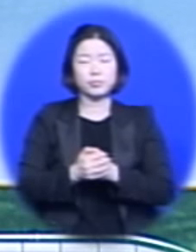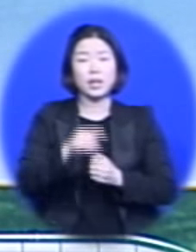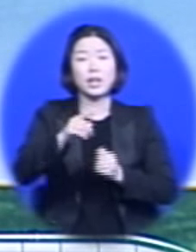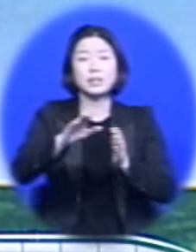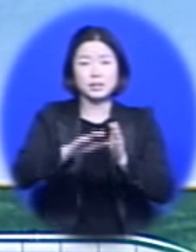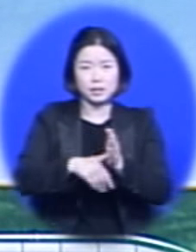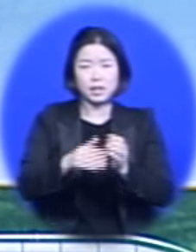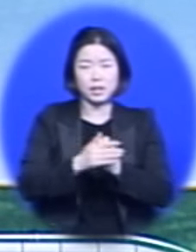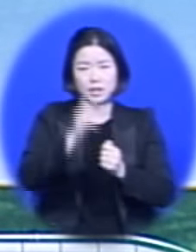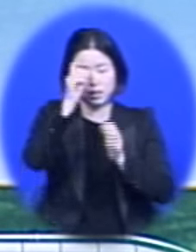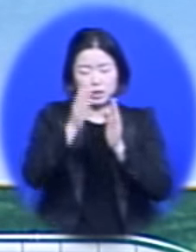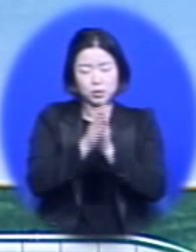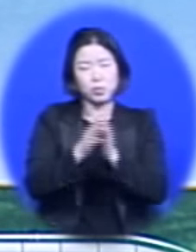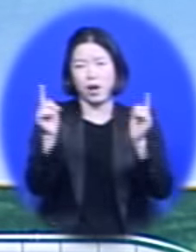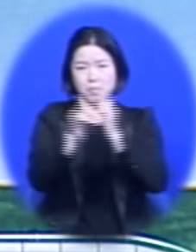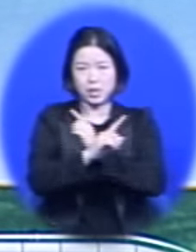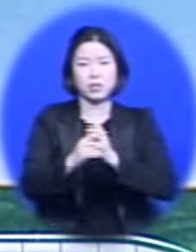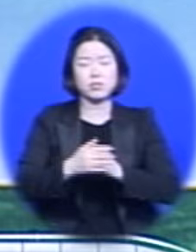그때 기도가 달라졌습니다.